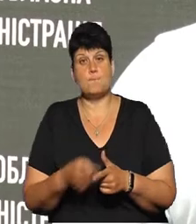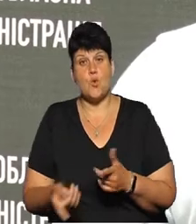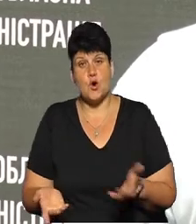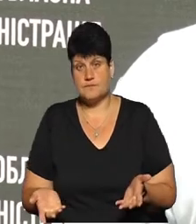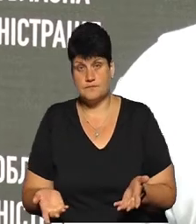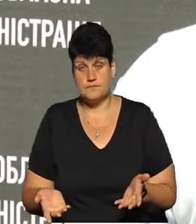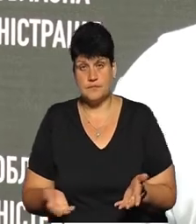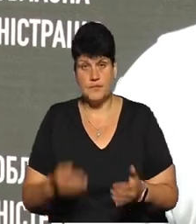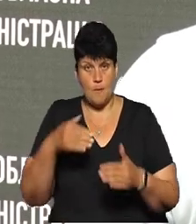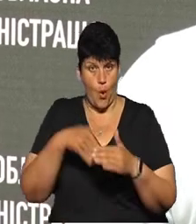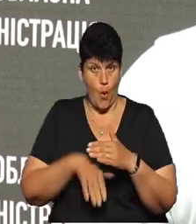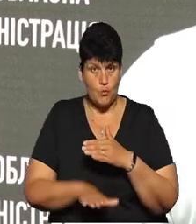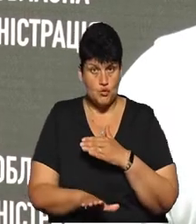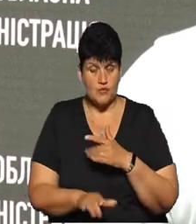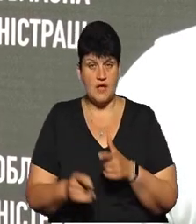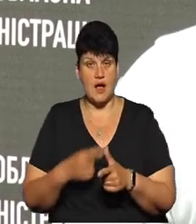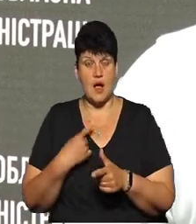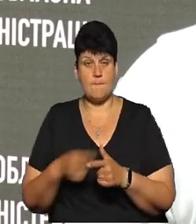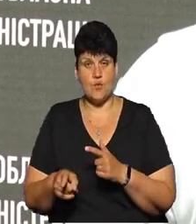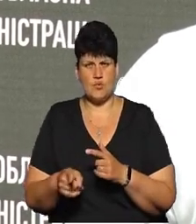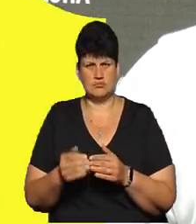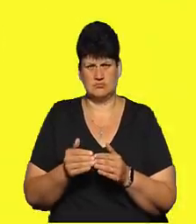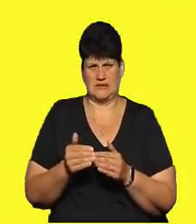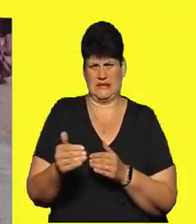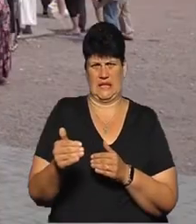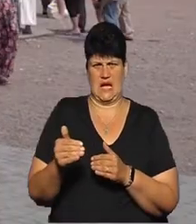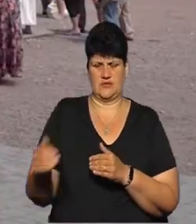бомбосховища, або подалі від таких об'єктів в паркові зони.